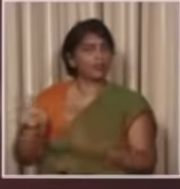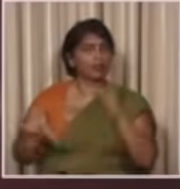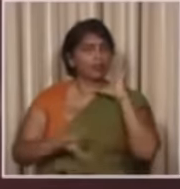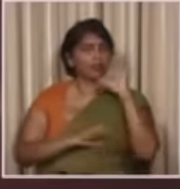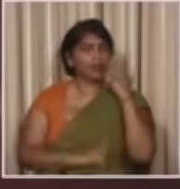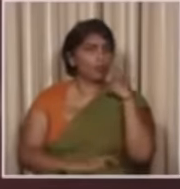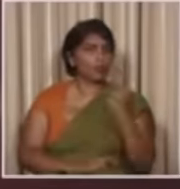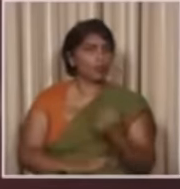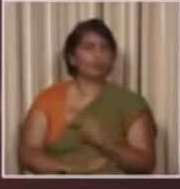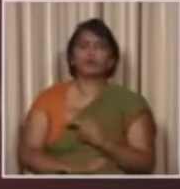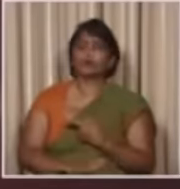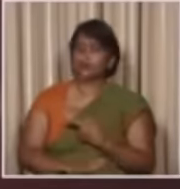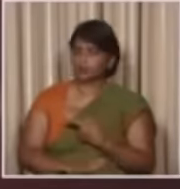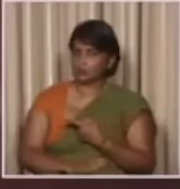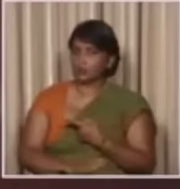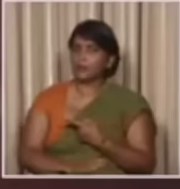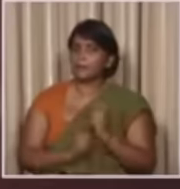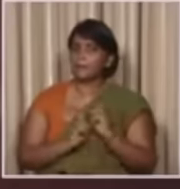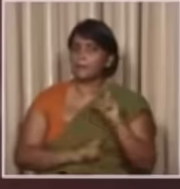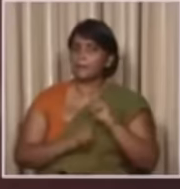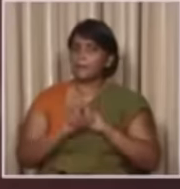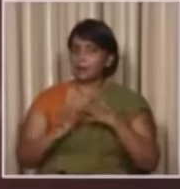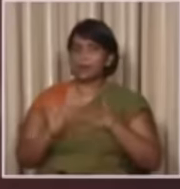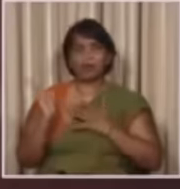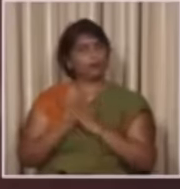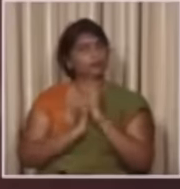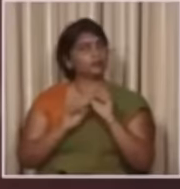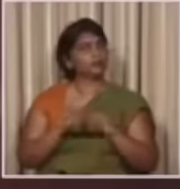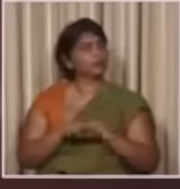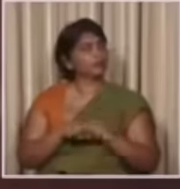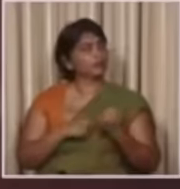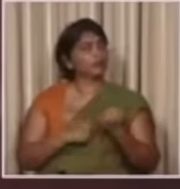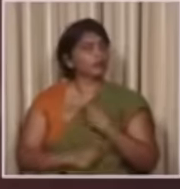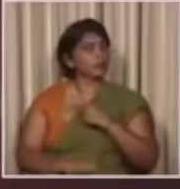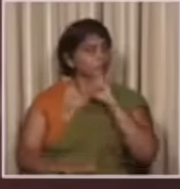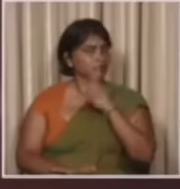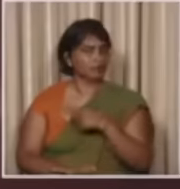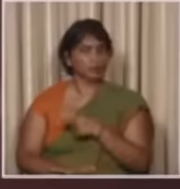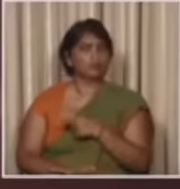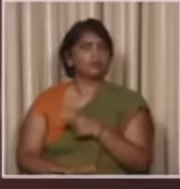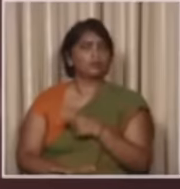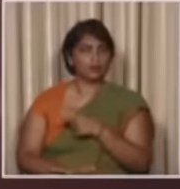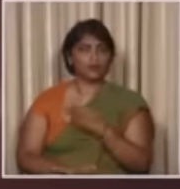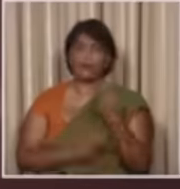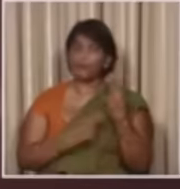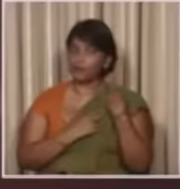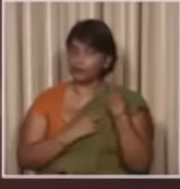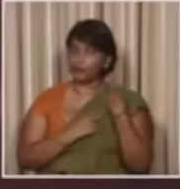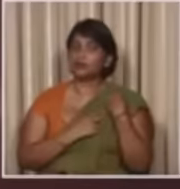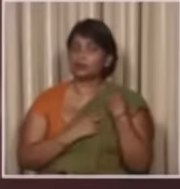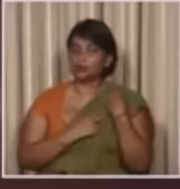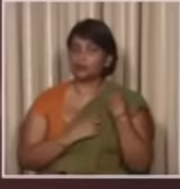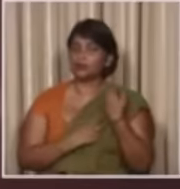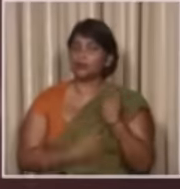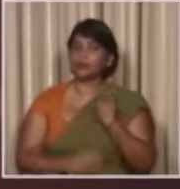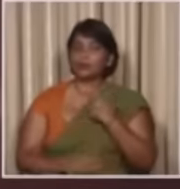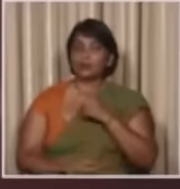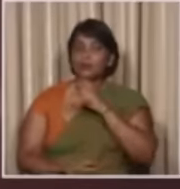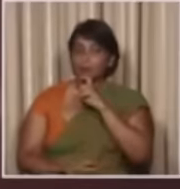තොරතුරු දැනගත්තේ කියන එක මේ පාර්ලිමේන්තුවේ මගේ වරප්‍රසාද කඩේ සම්බන්ධයෙන් කියන එක ඒක එතුමාගේ යුතුකමක්. මොකද අපි